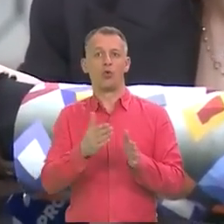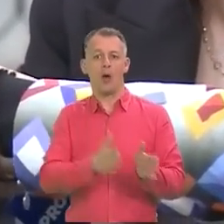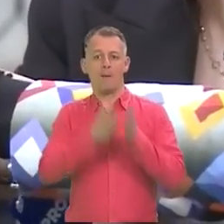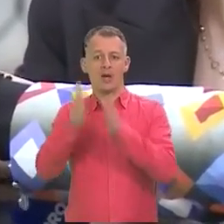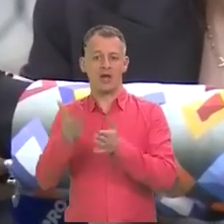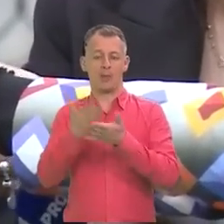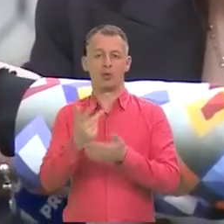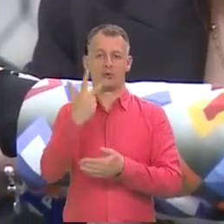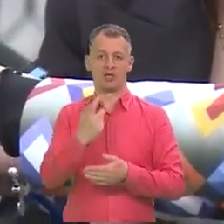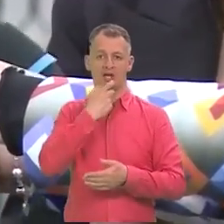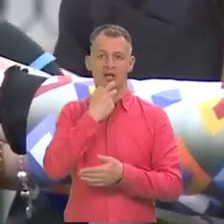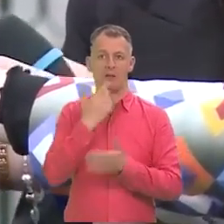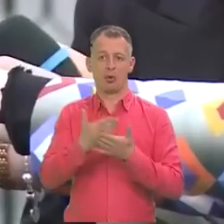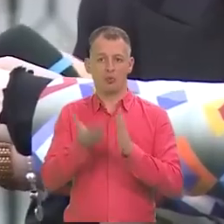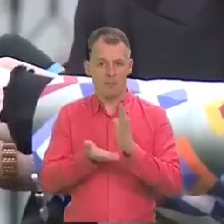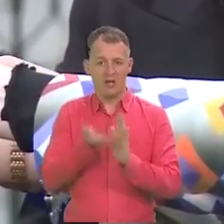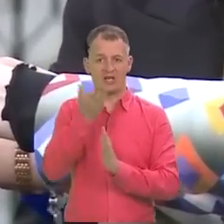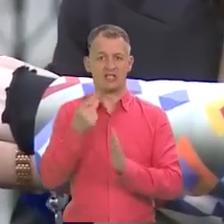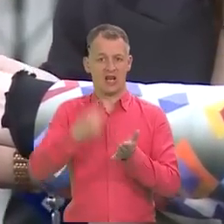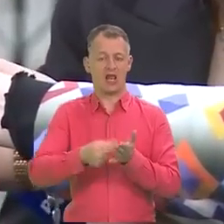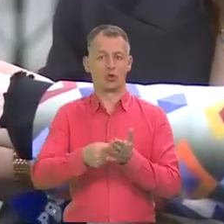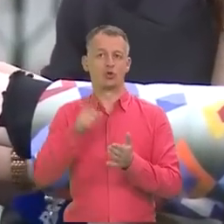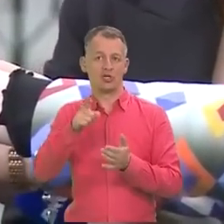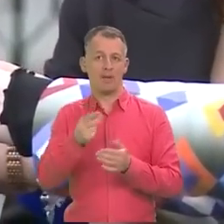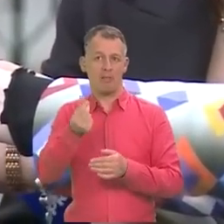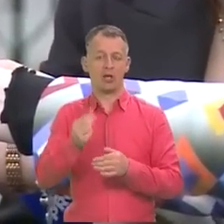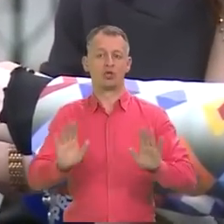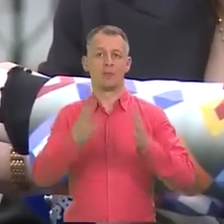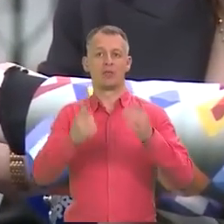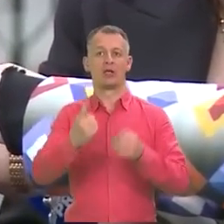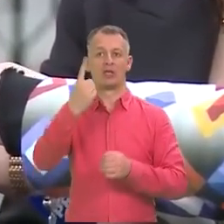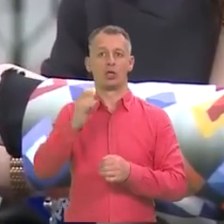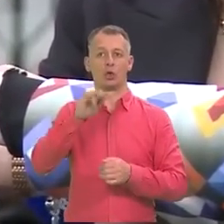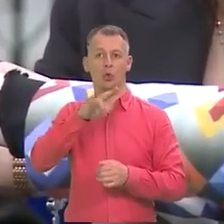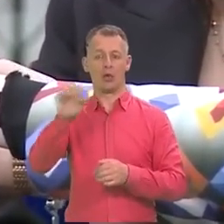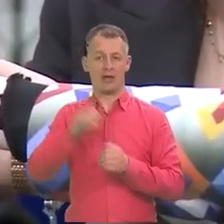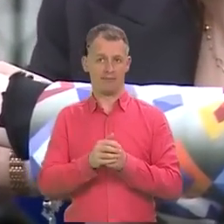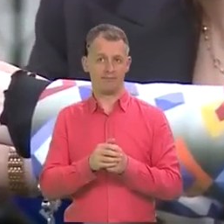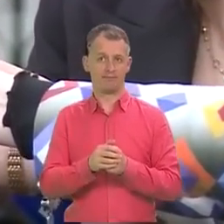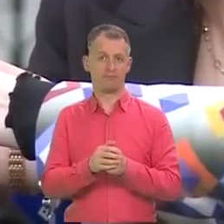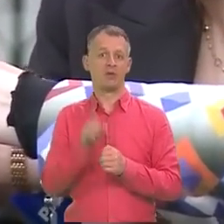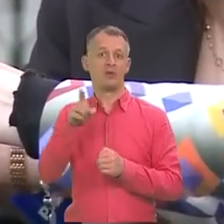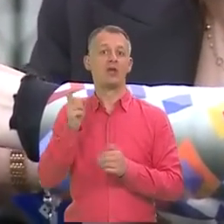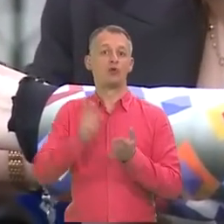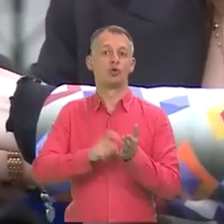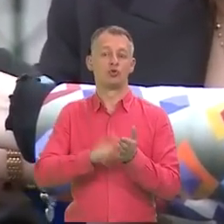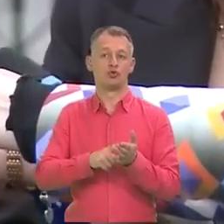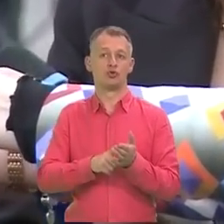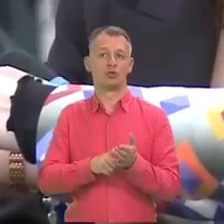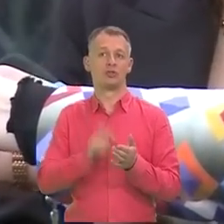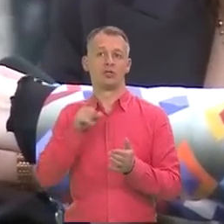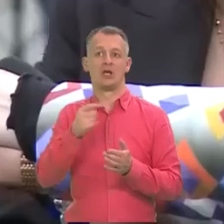a măririi salariului și cu acea sumă acordată de la 1 iulie, dar au cerut, și asta